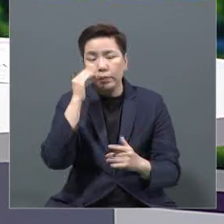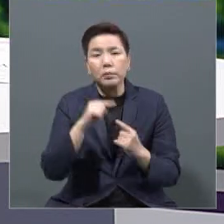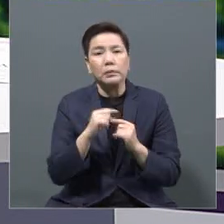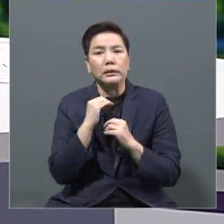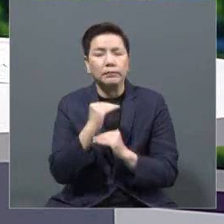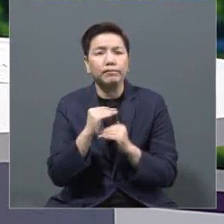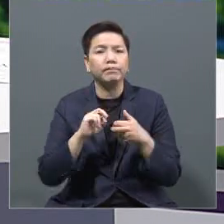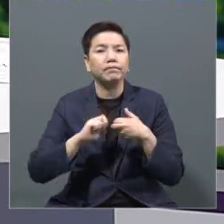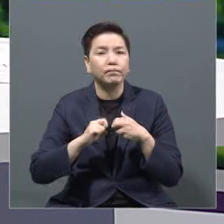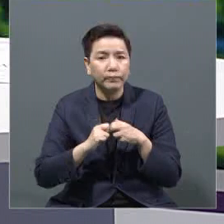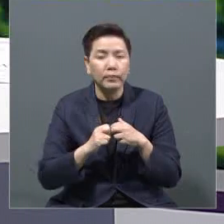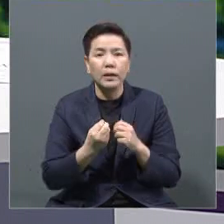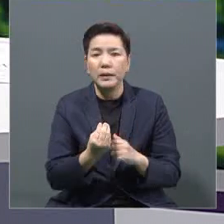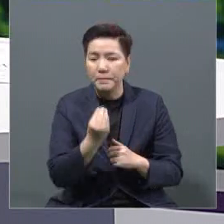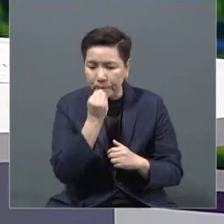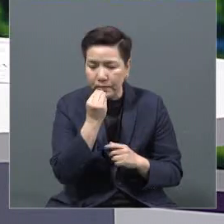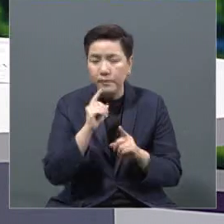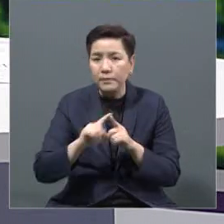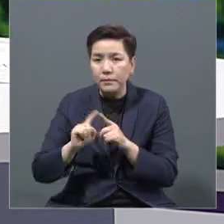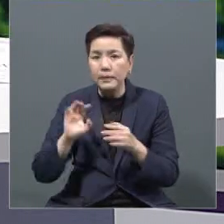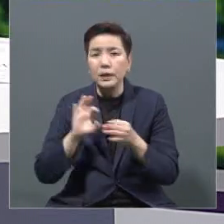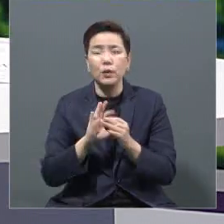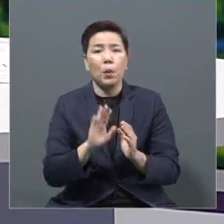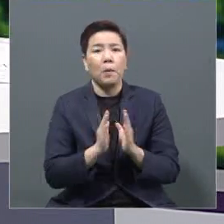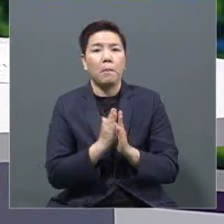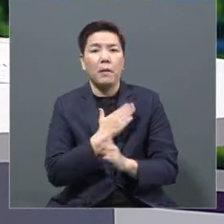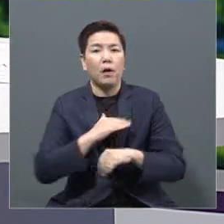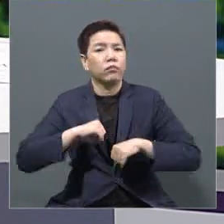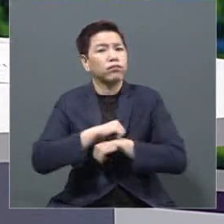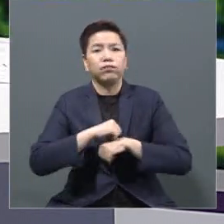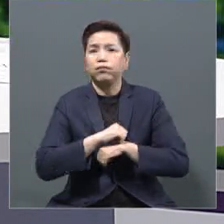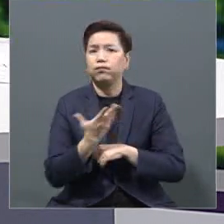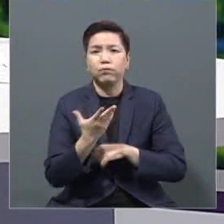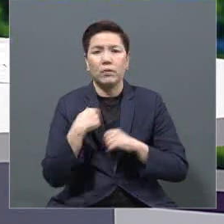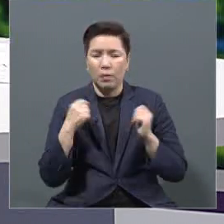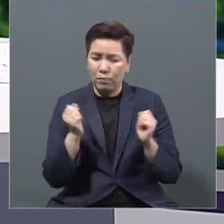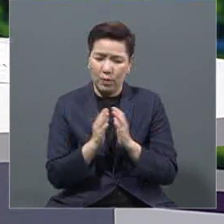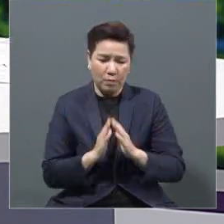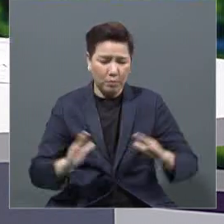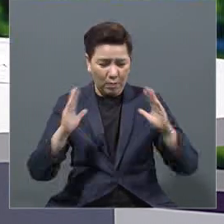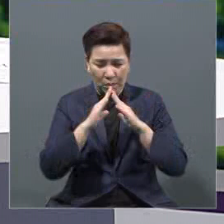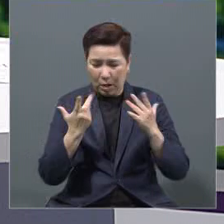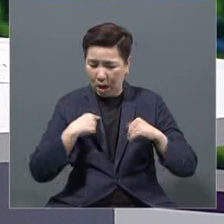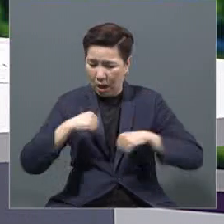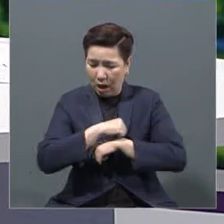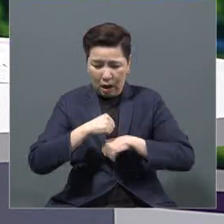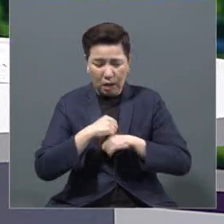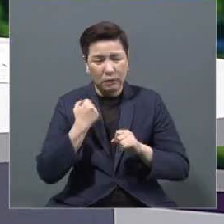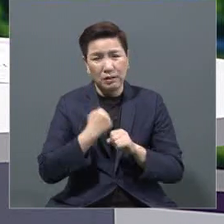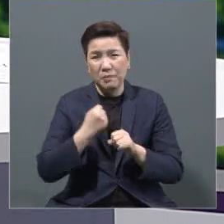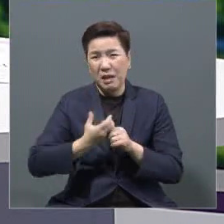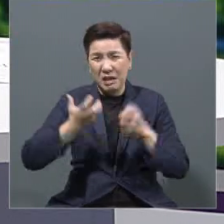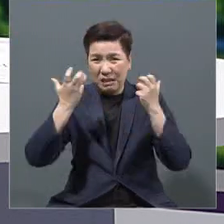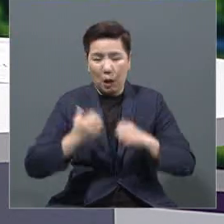จำกัดหลายอย่างด้วยวินัยของการปฏิบัติของสงฆ์จะมาออกกำลังกายจะมากระโดดตบหรือว่าจะมามาออกกำลังกายในสิ่งที่